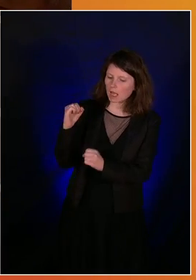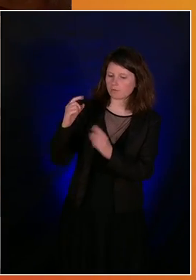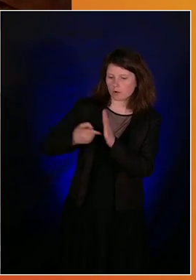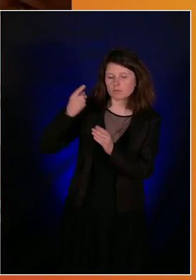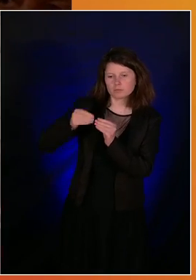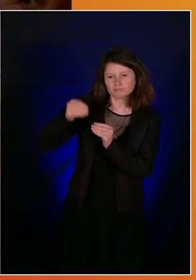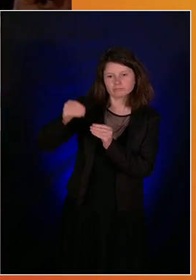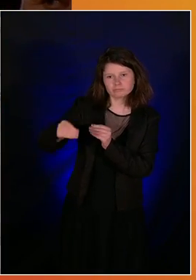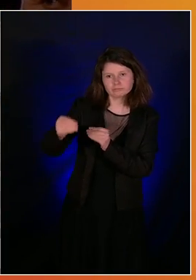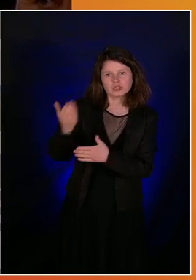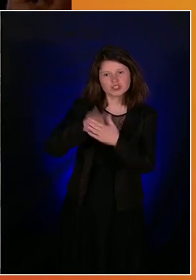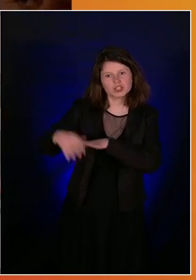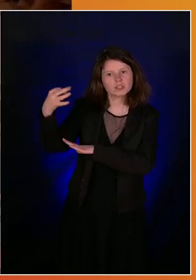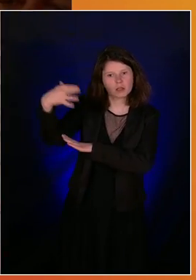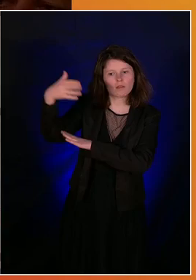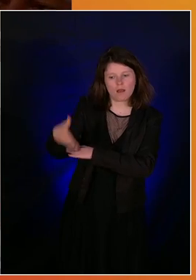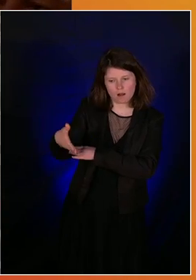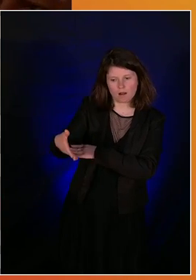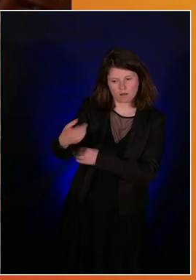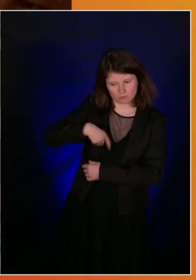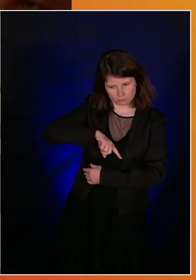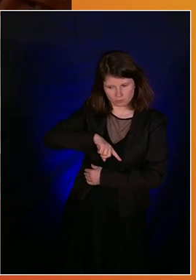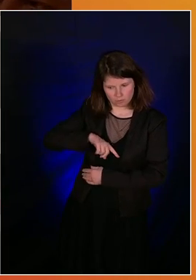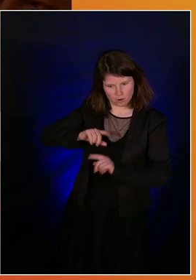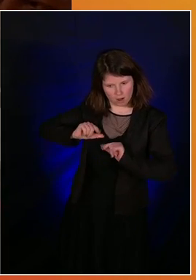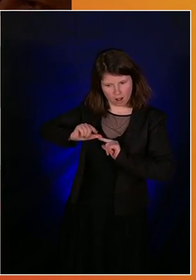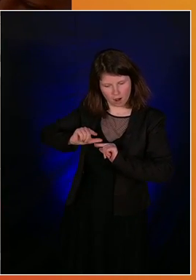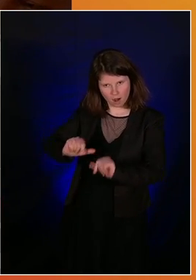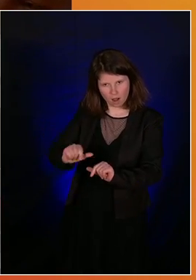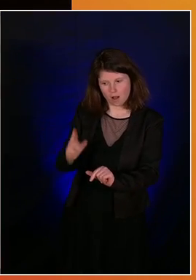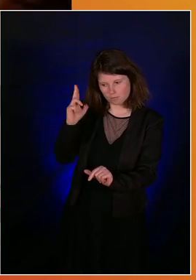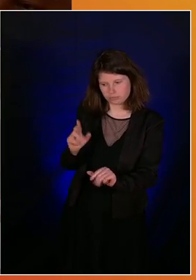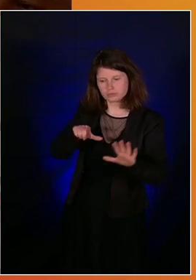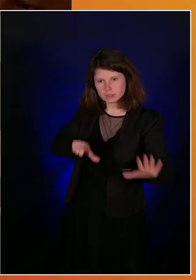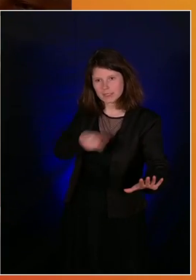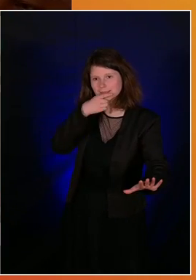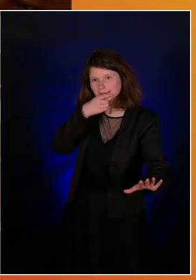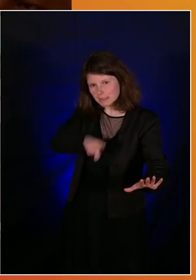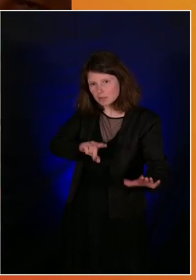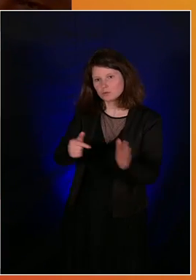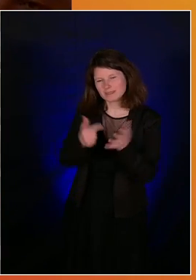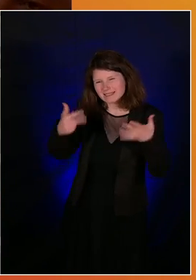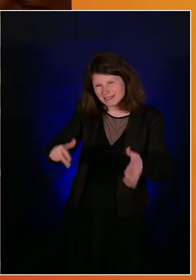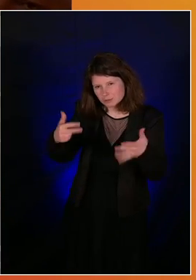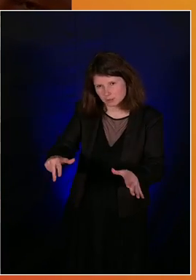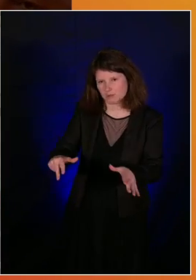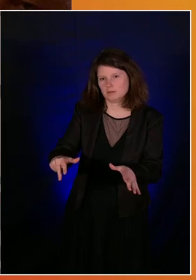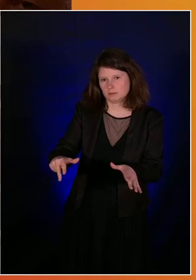Gardane nous l'avons et l'organisons depuis le 7 décembre 2018 et ce pour